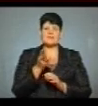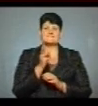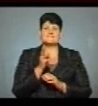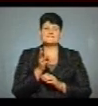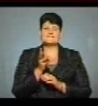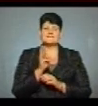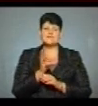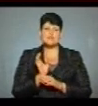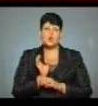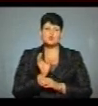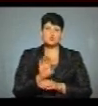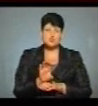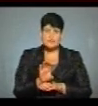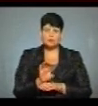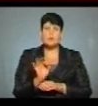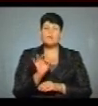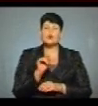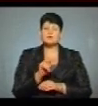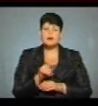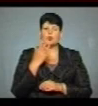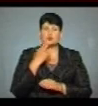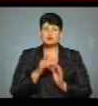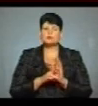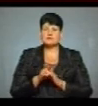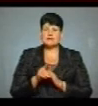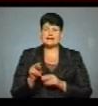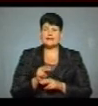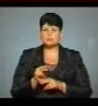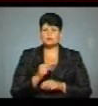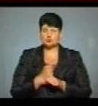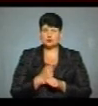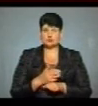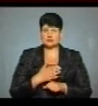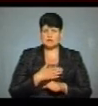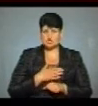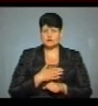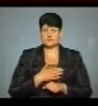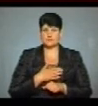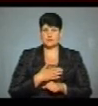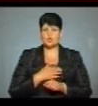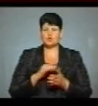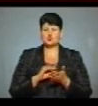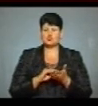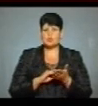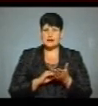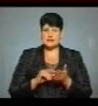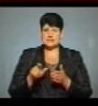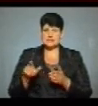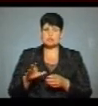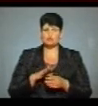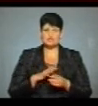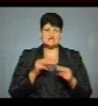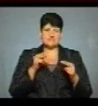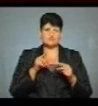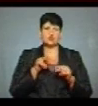відеосюжету про те, коли розпочалися ремонтні роботи. Наші журналісти були свідками того, як ремонтують. І, власне,